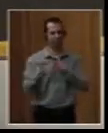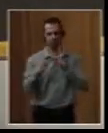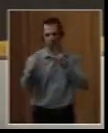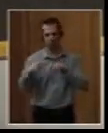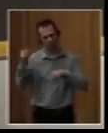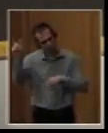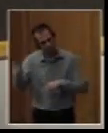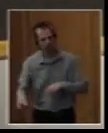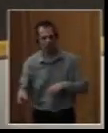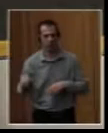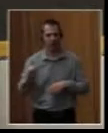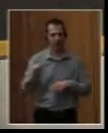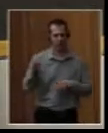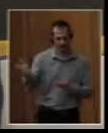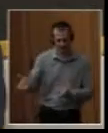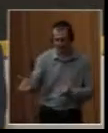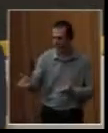Αντώνης